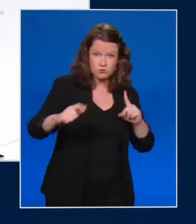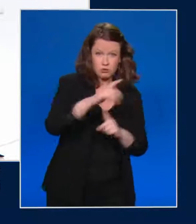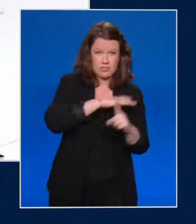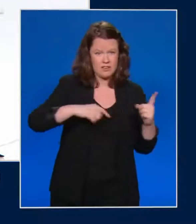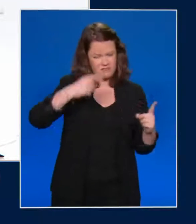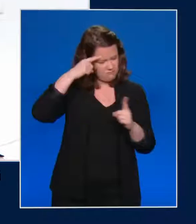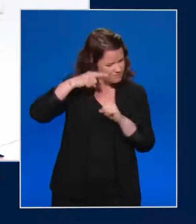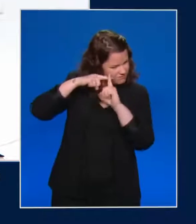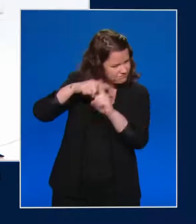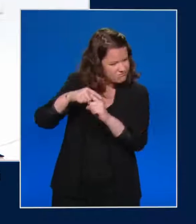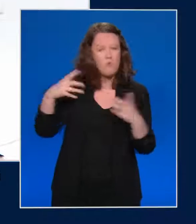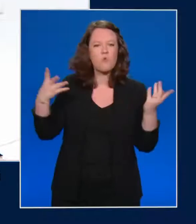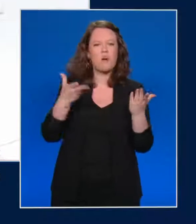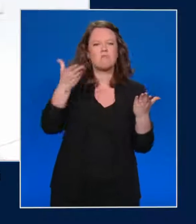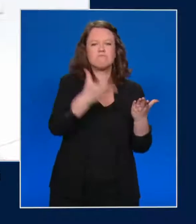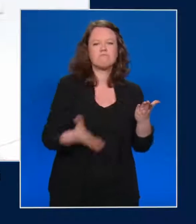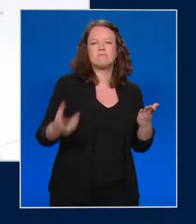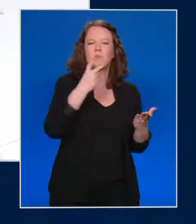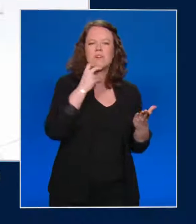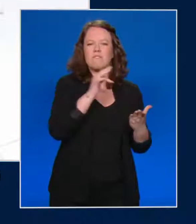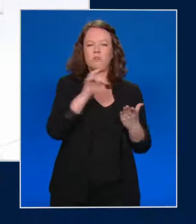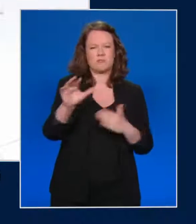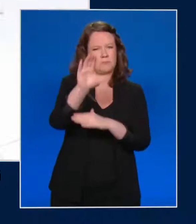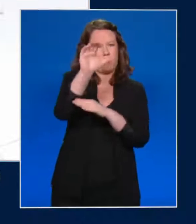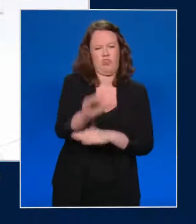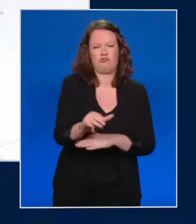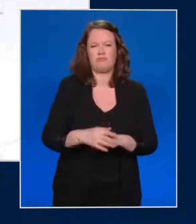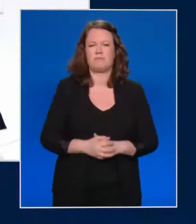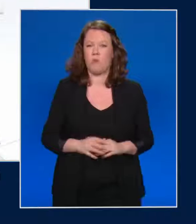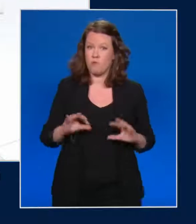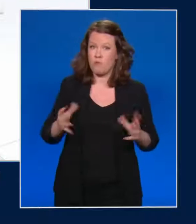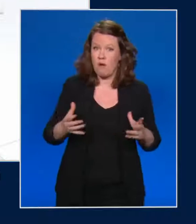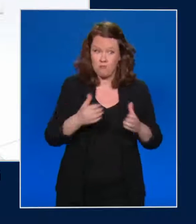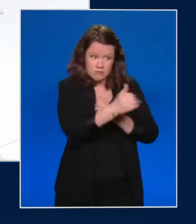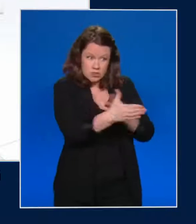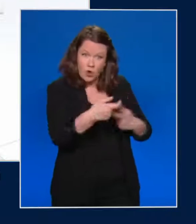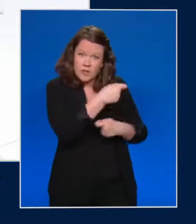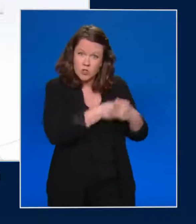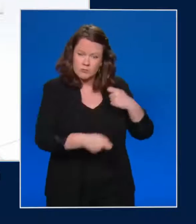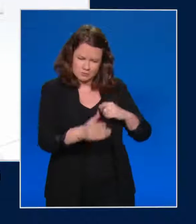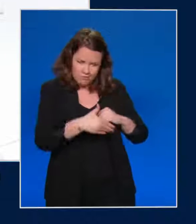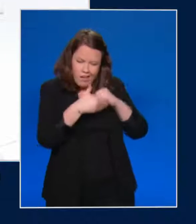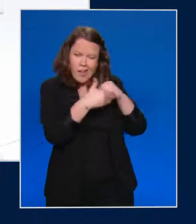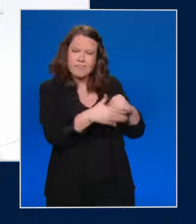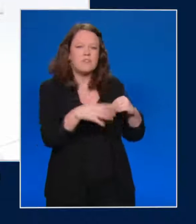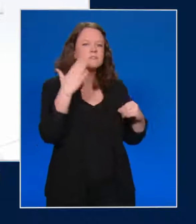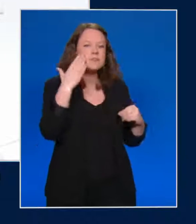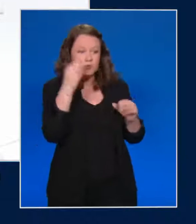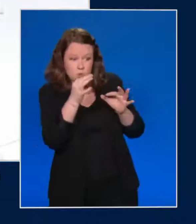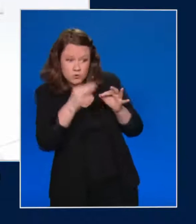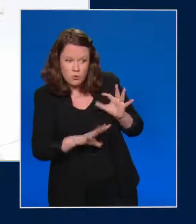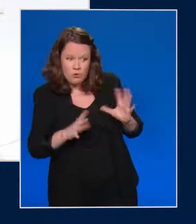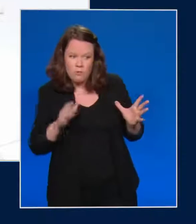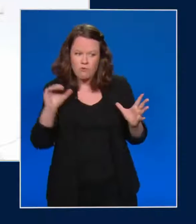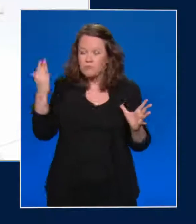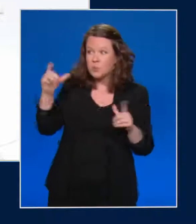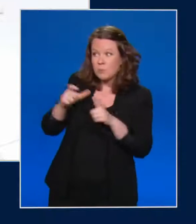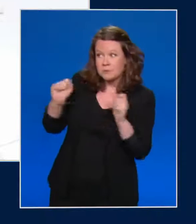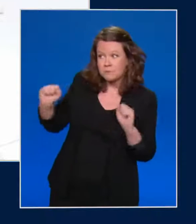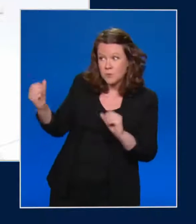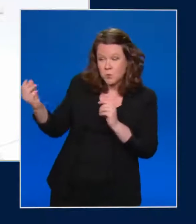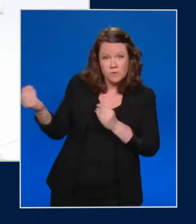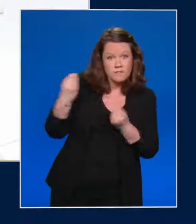nous épauleront les secteurs économiques les plus exposés en recherchant de nouveaux fournisseurs de nouveaux débouchés commerciaux et c'est